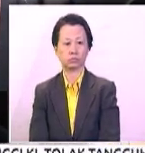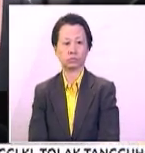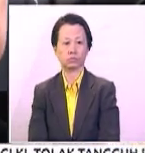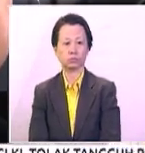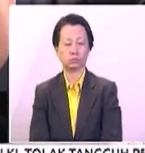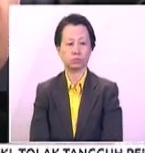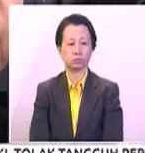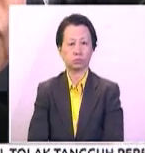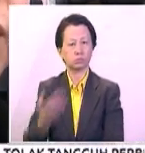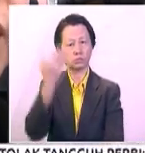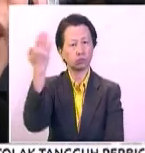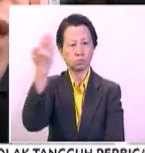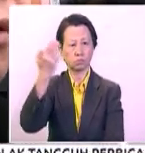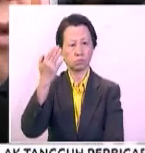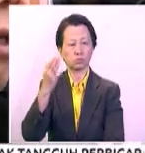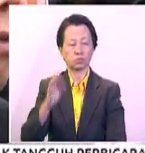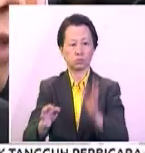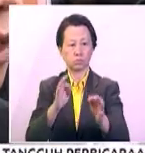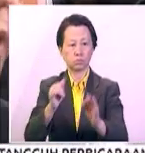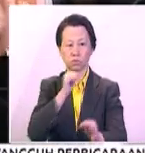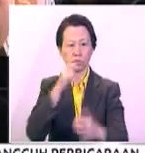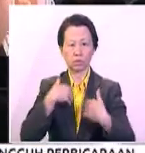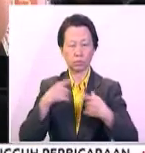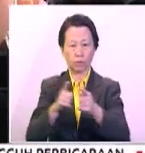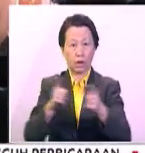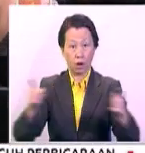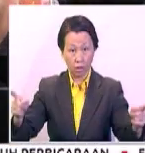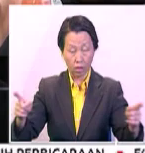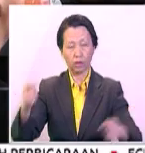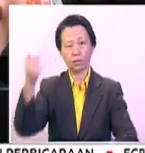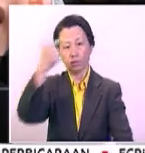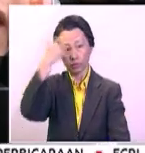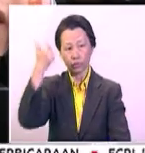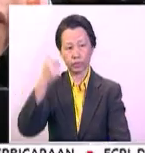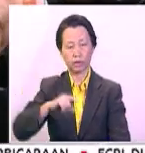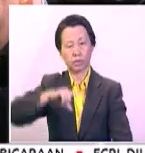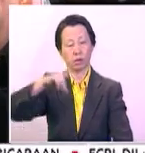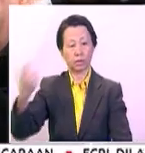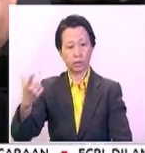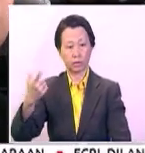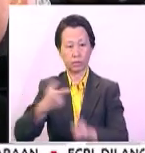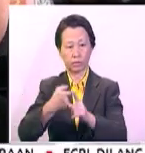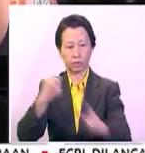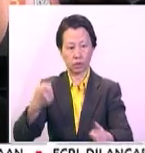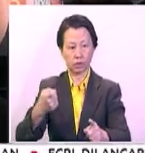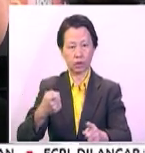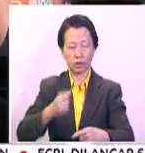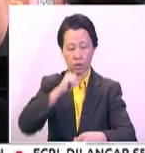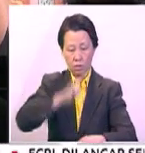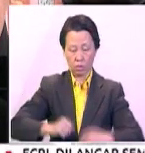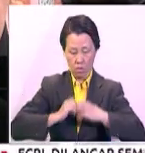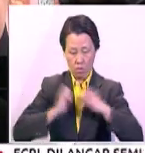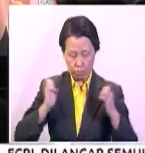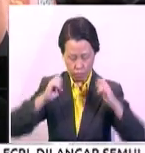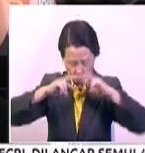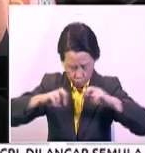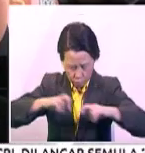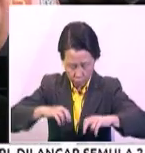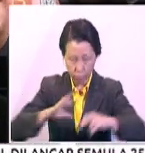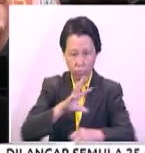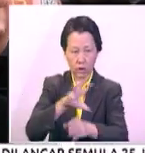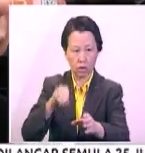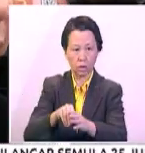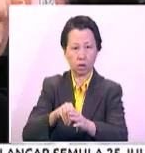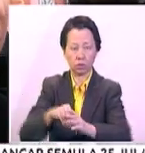As usual, it's not unusually long because other than the post-mortem report involve a